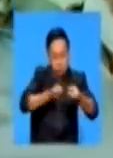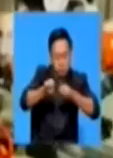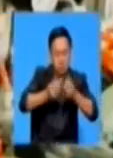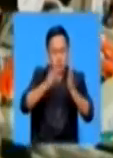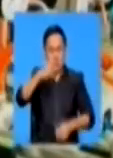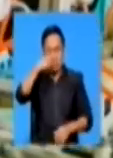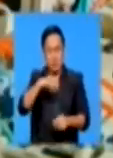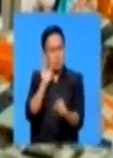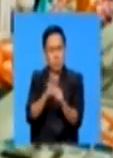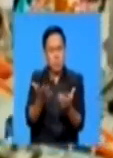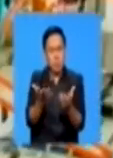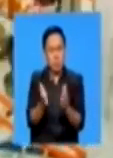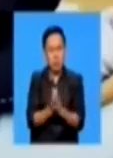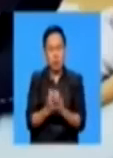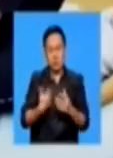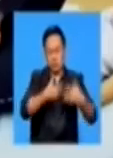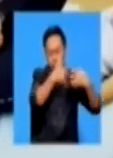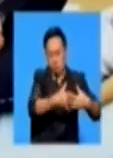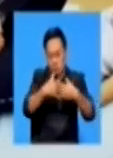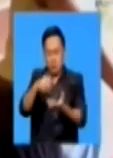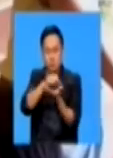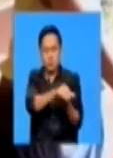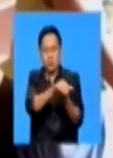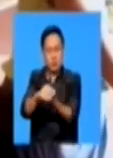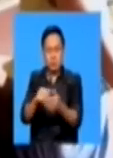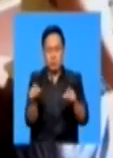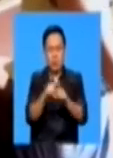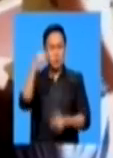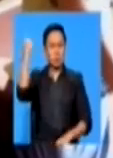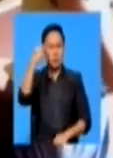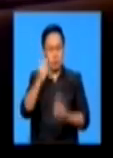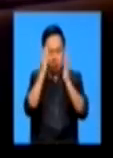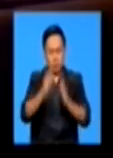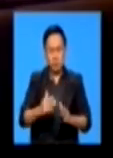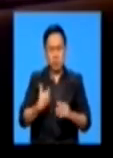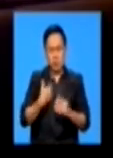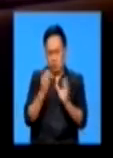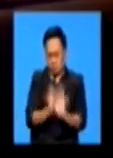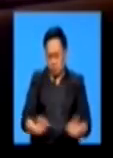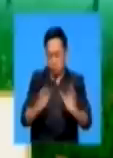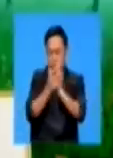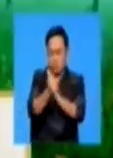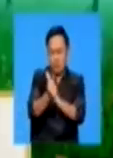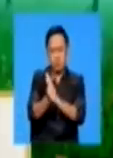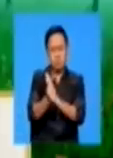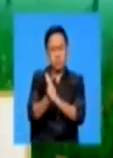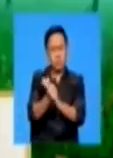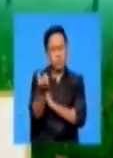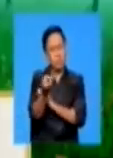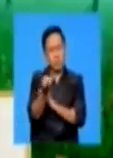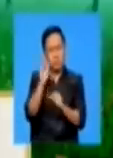างๆเหล่านี้ทั้งภาคอุตสาหกรรมและภาคการบริการท่องเที่ยวทั้งหมดอ่ะยังขาดอยู่เยอะนะเทคนิคเชียนอีกเรื่อง